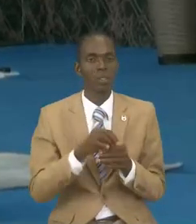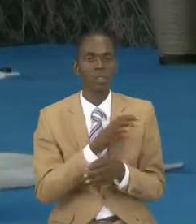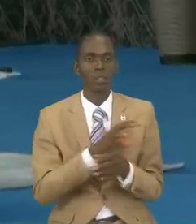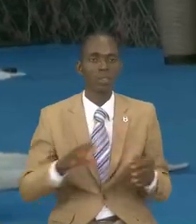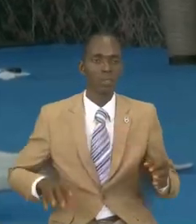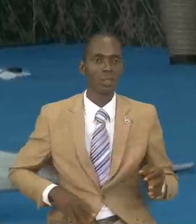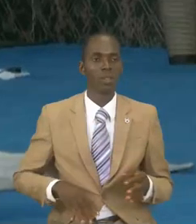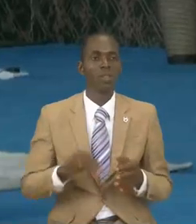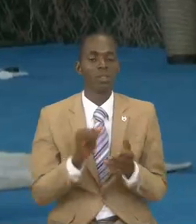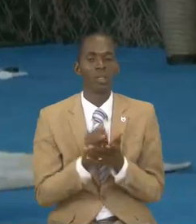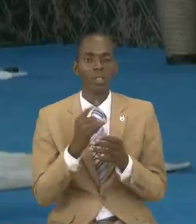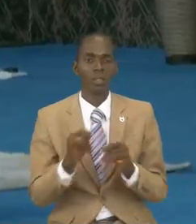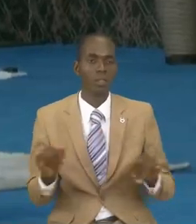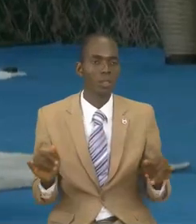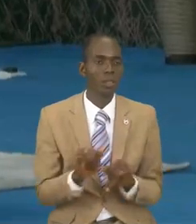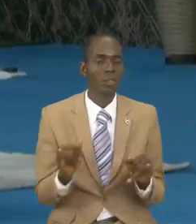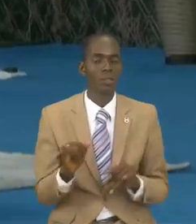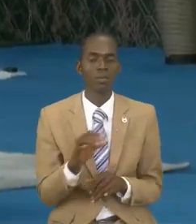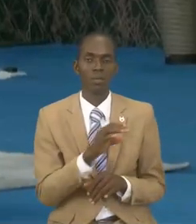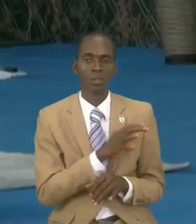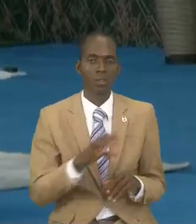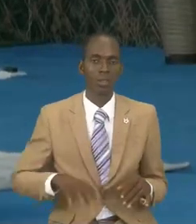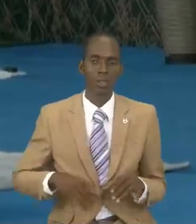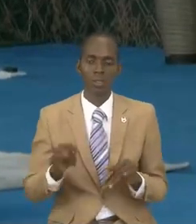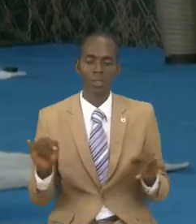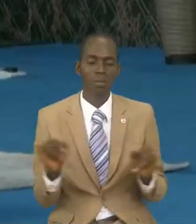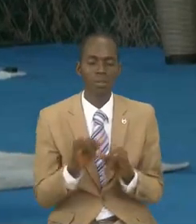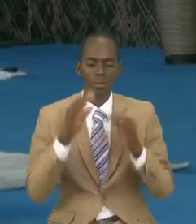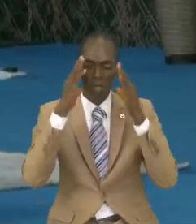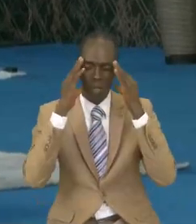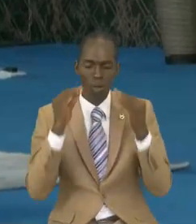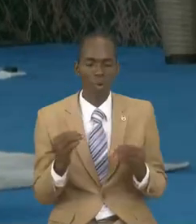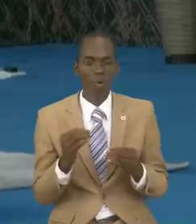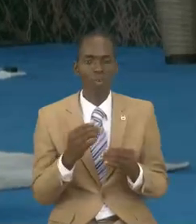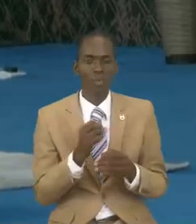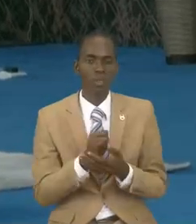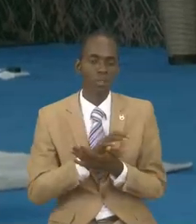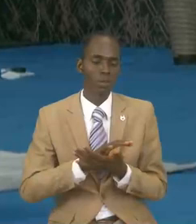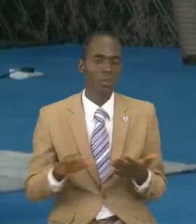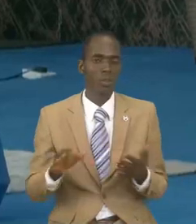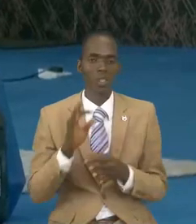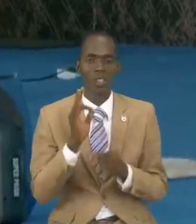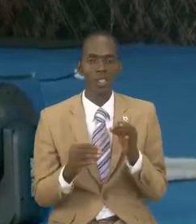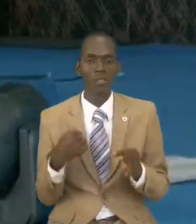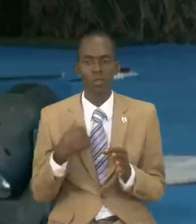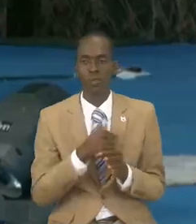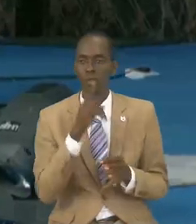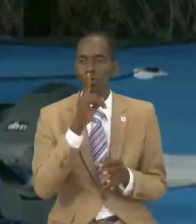la même résurrection, la même expérience du salut. Si réellement nous croyons